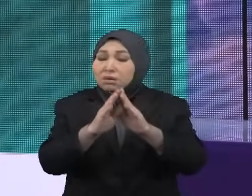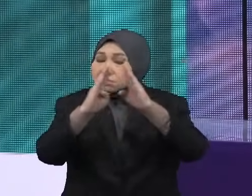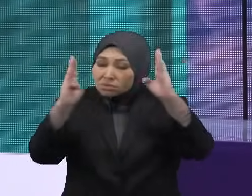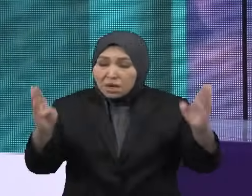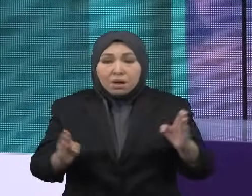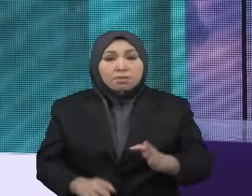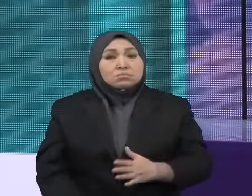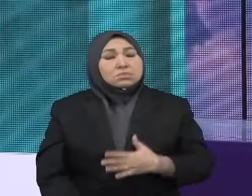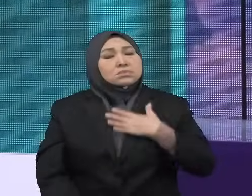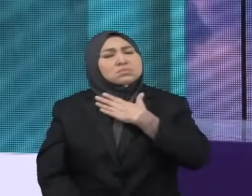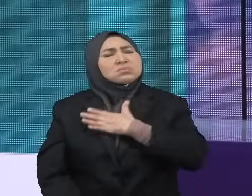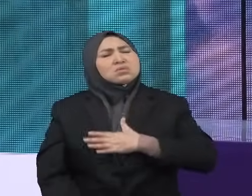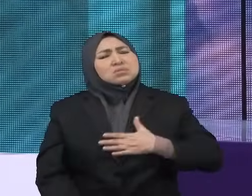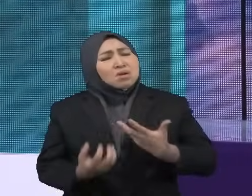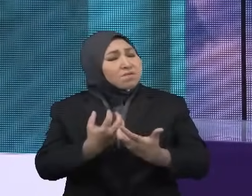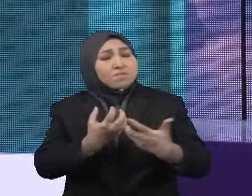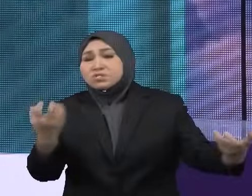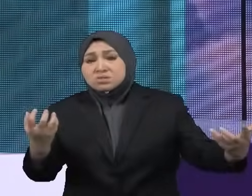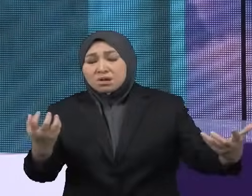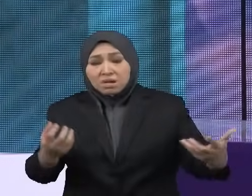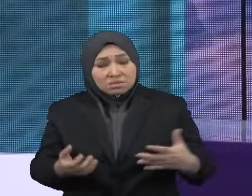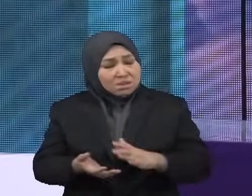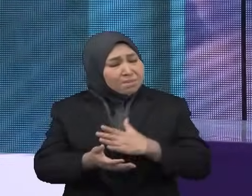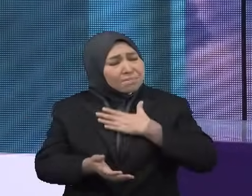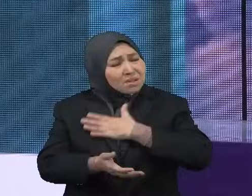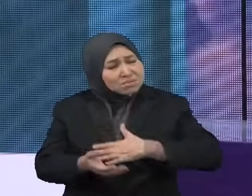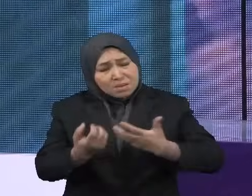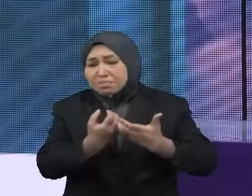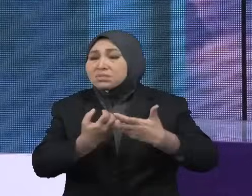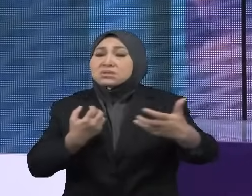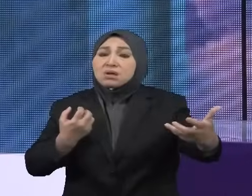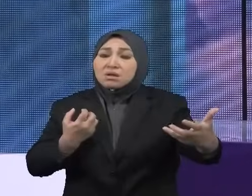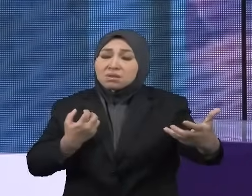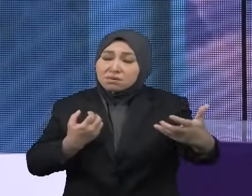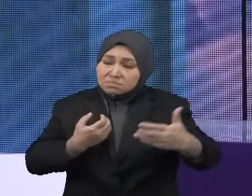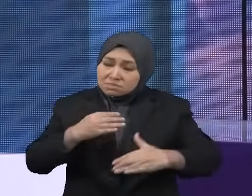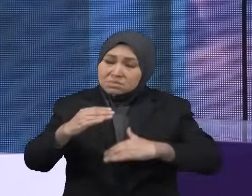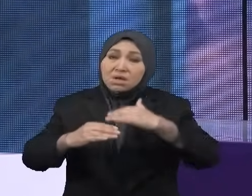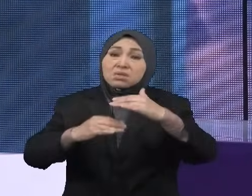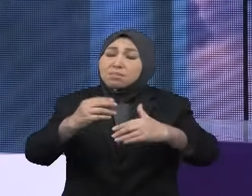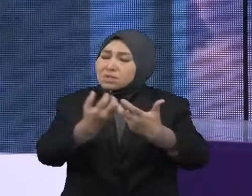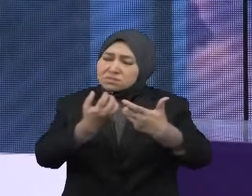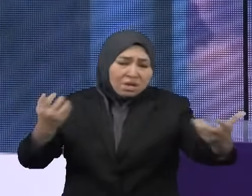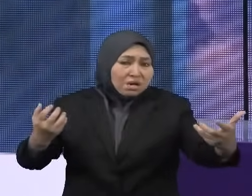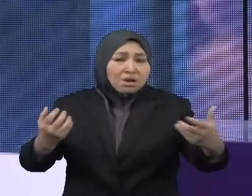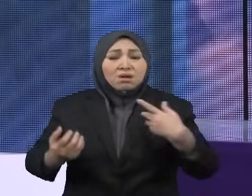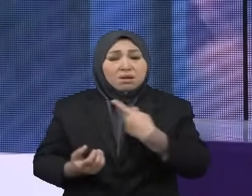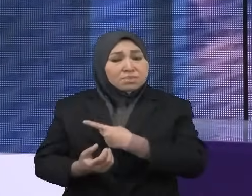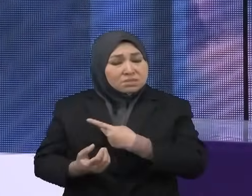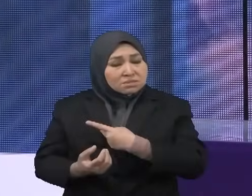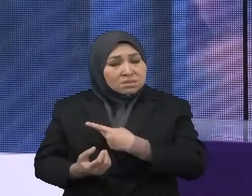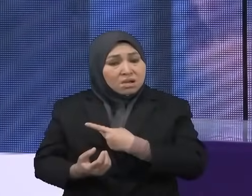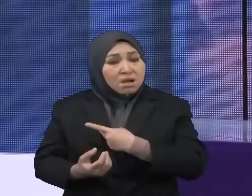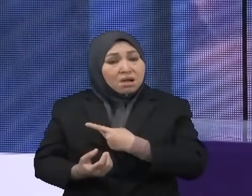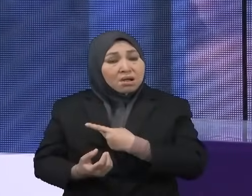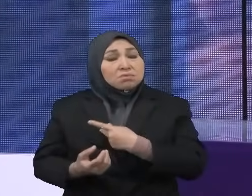istilahnya. Fafruqa, ya, fafruqa, maka binalah firqah, ya, pisahkanlah kami ini, ya,